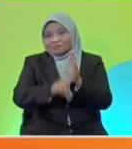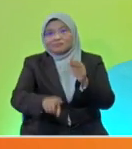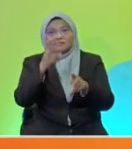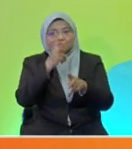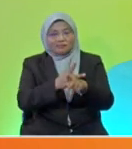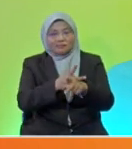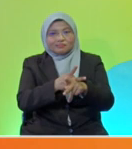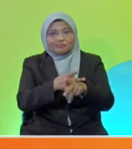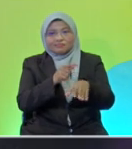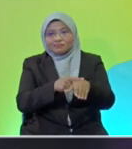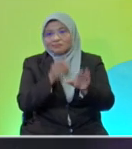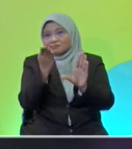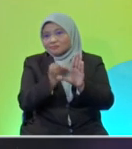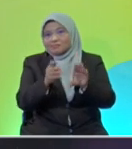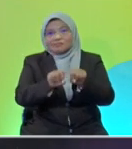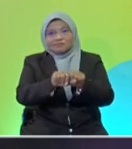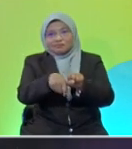selamat baik